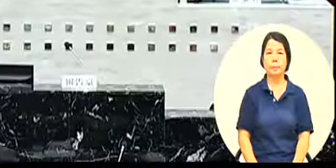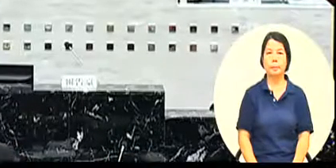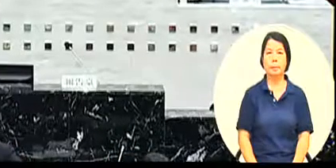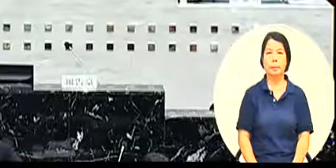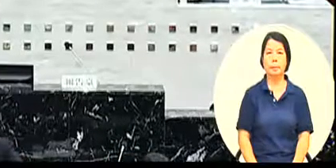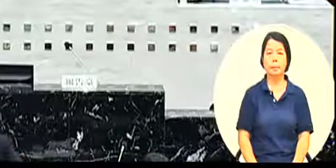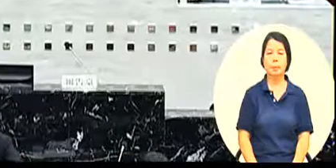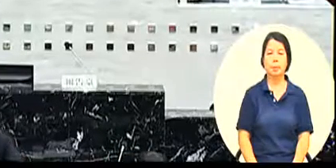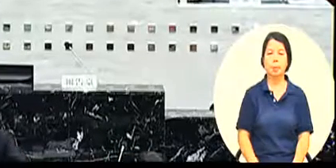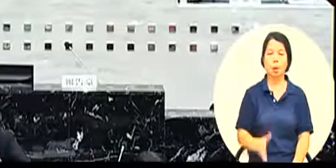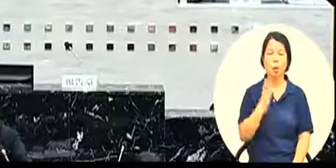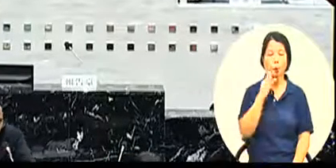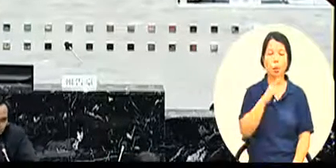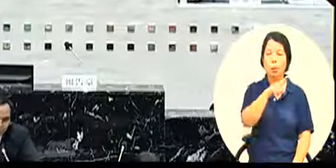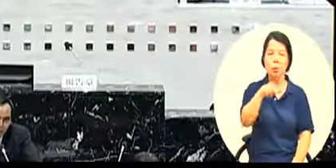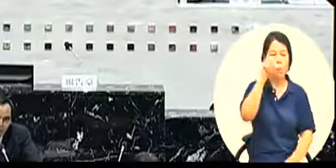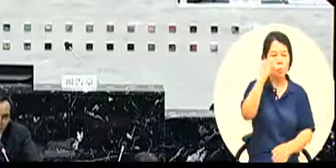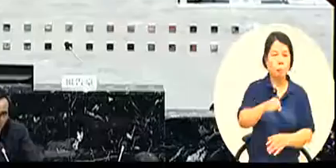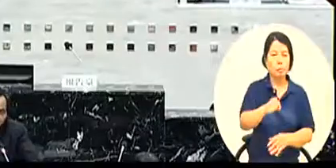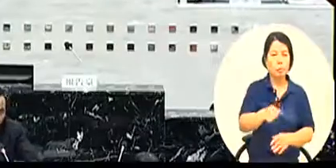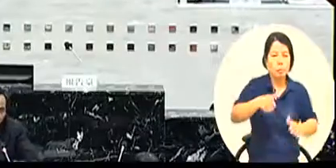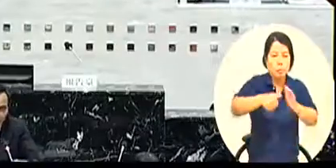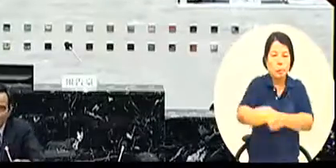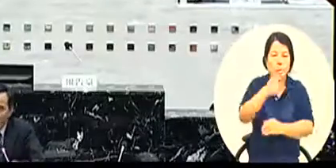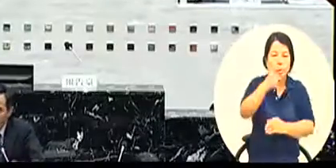同意进覆二读的，请举手。